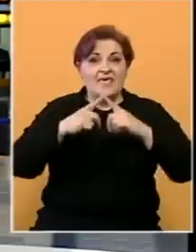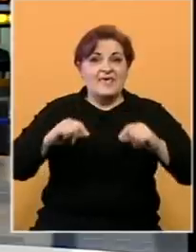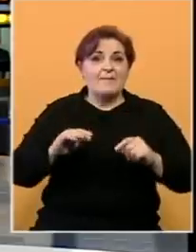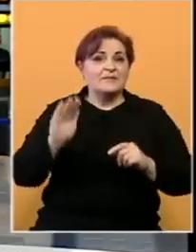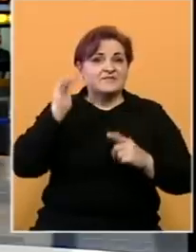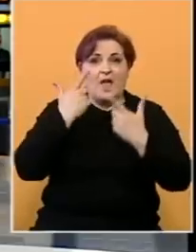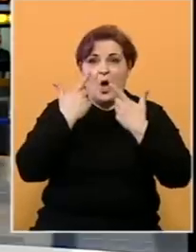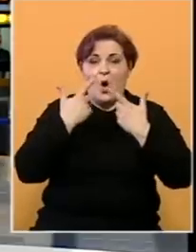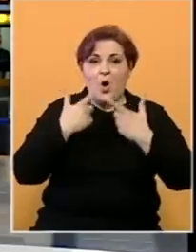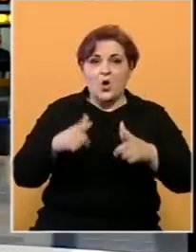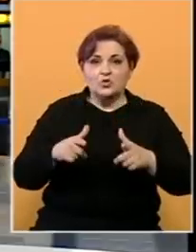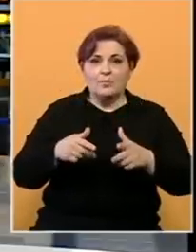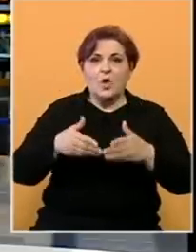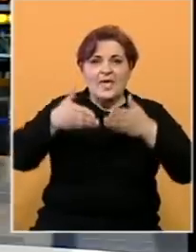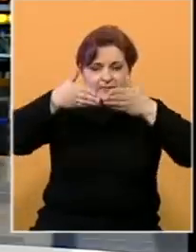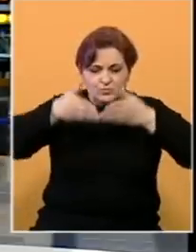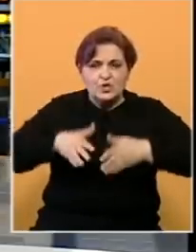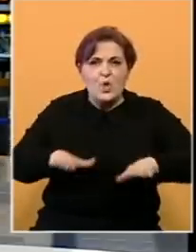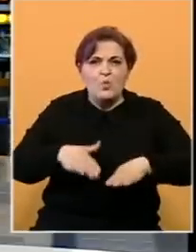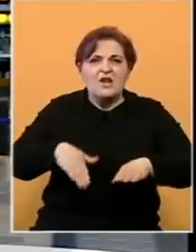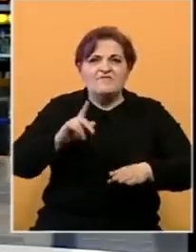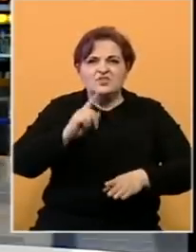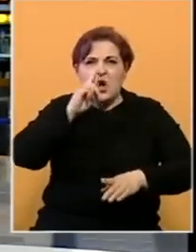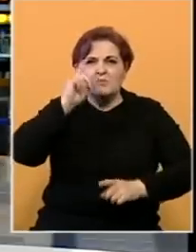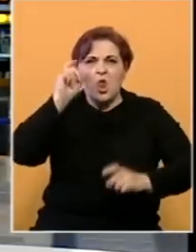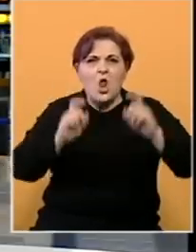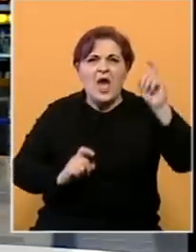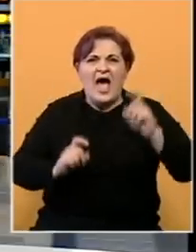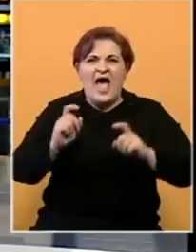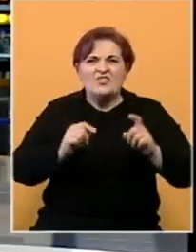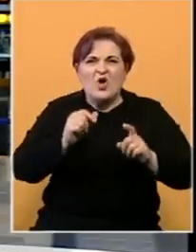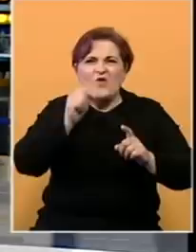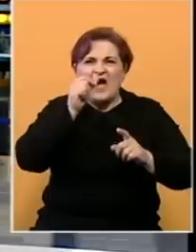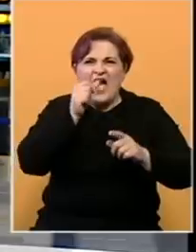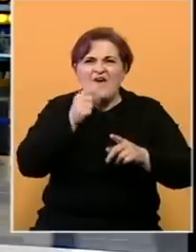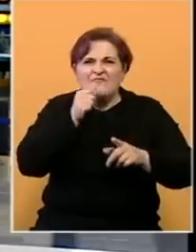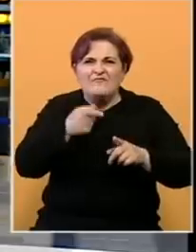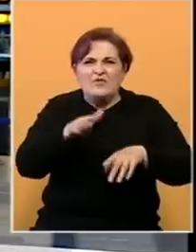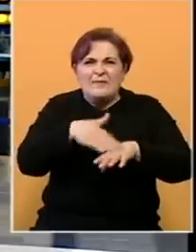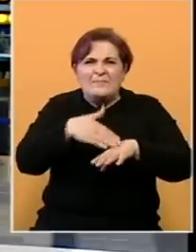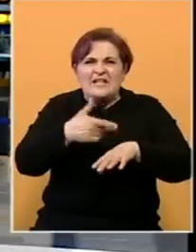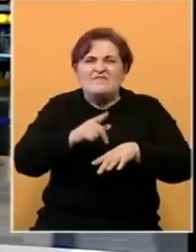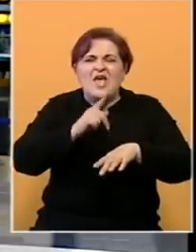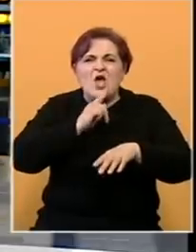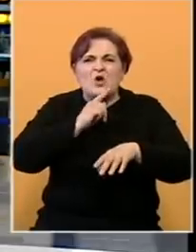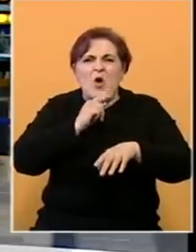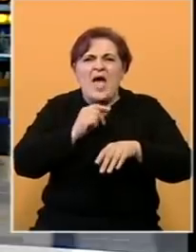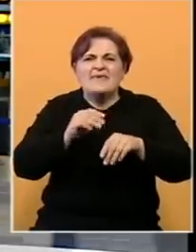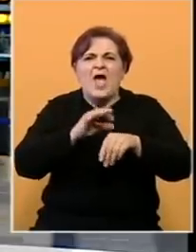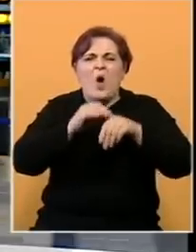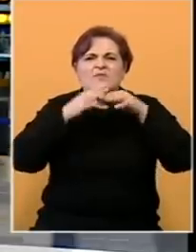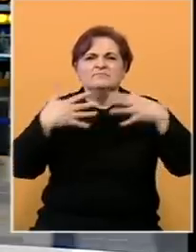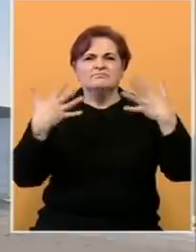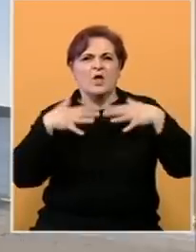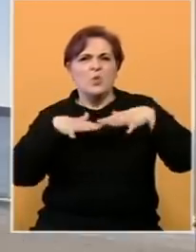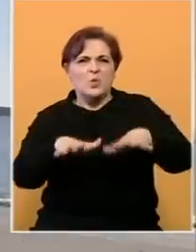Japanska vlada odobrila je ispuštanje u more više od 1 milion tona kontaminirane vode iz oštećene nuklearne elektrane Fukushima. Voda će se